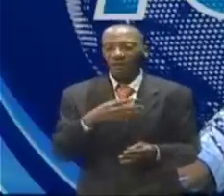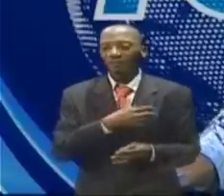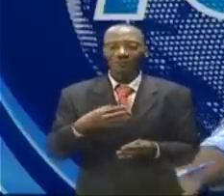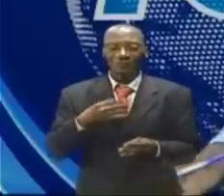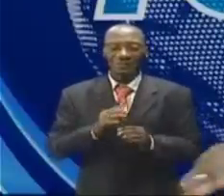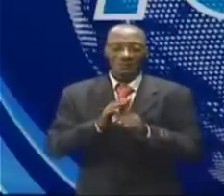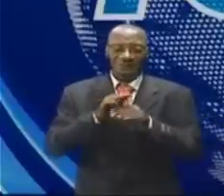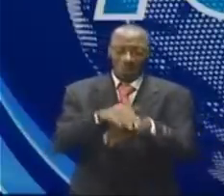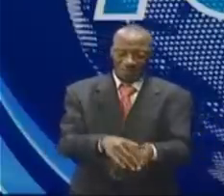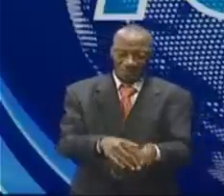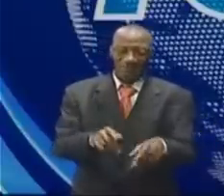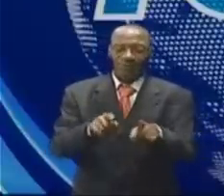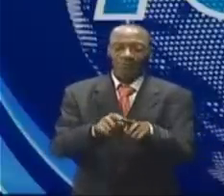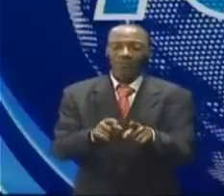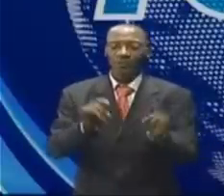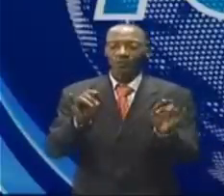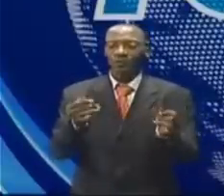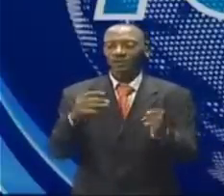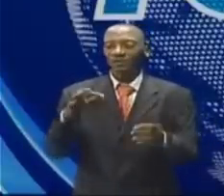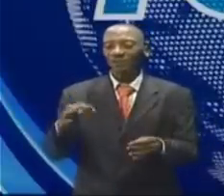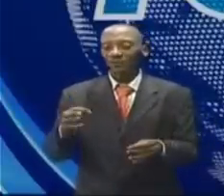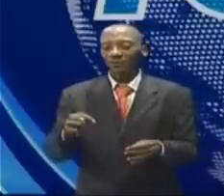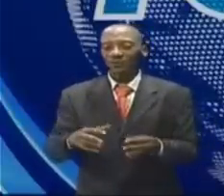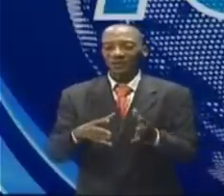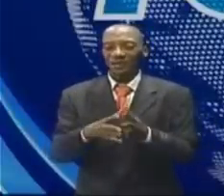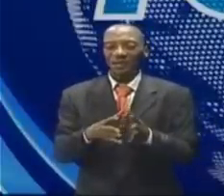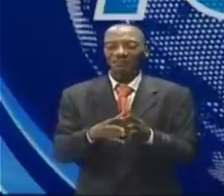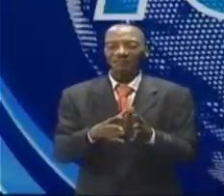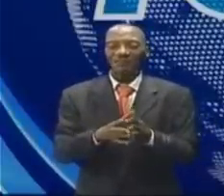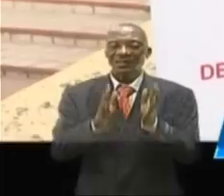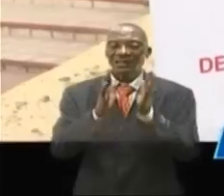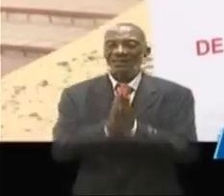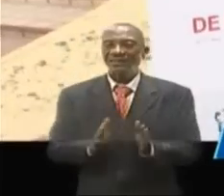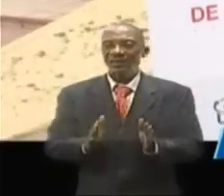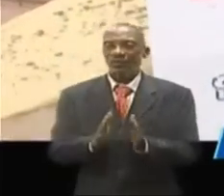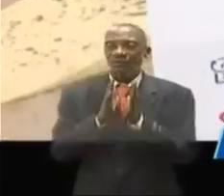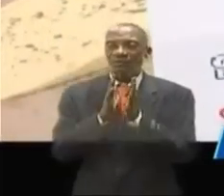lancement officiel des entraînements de la Ligue des Nzango.